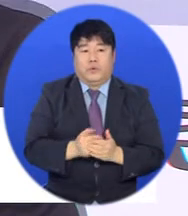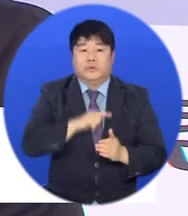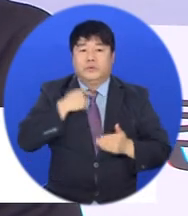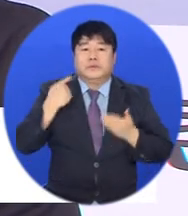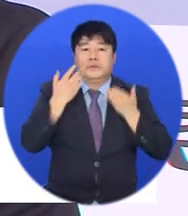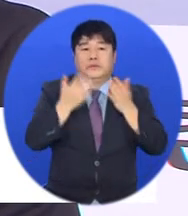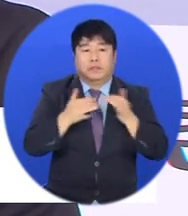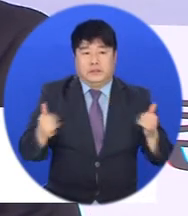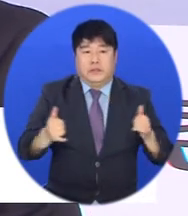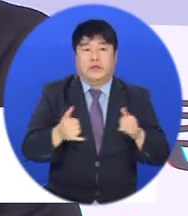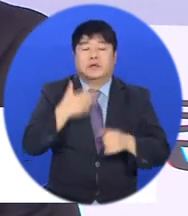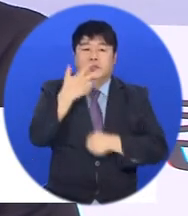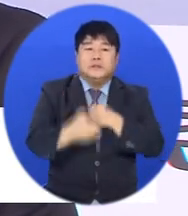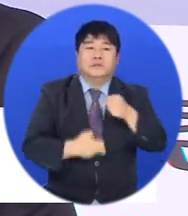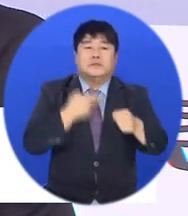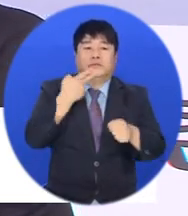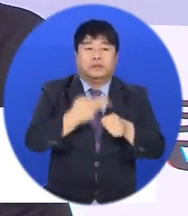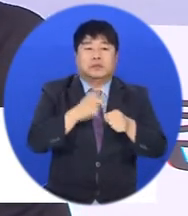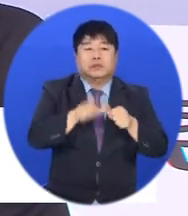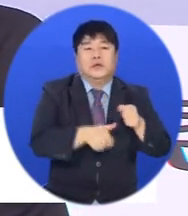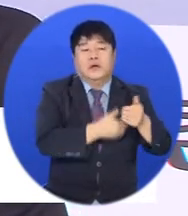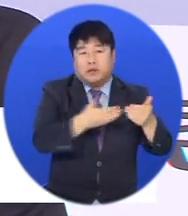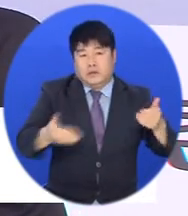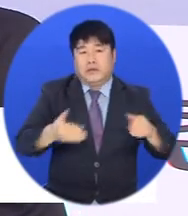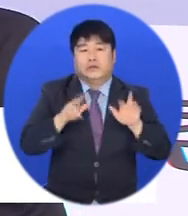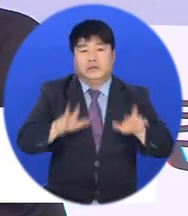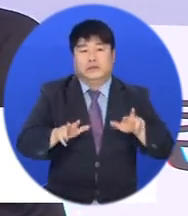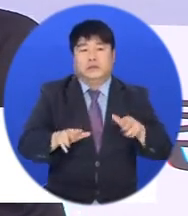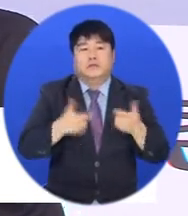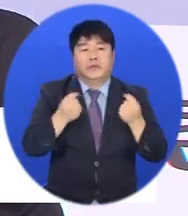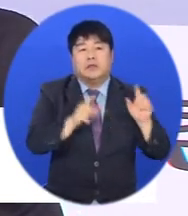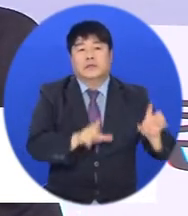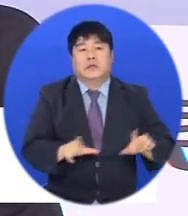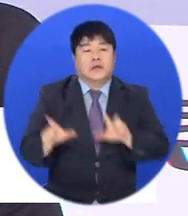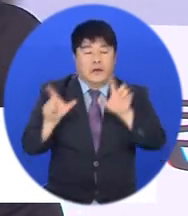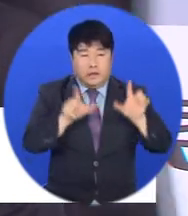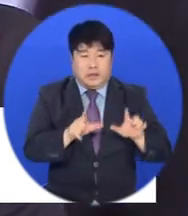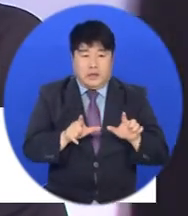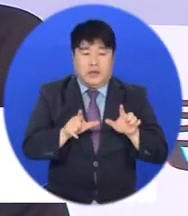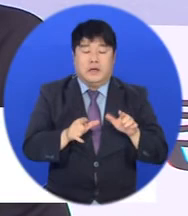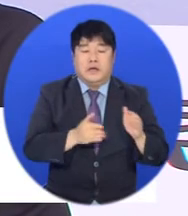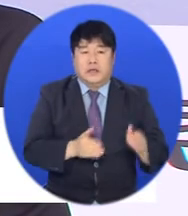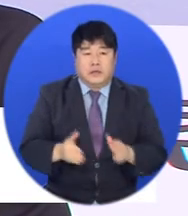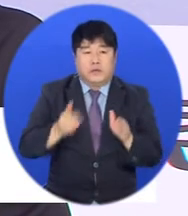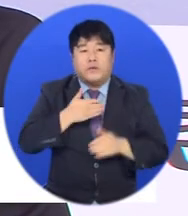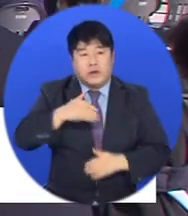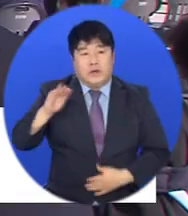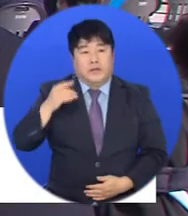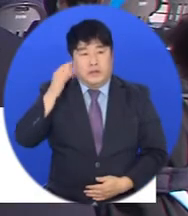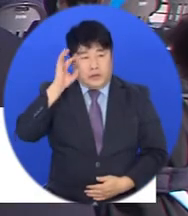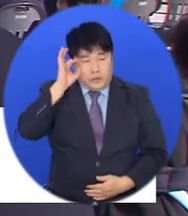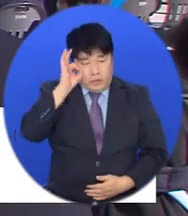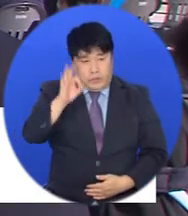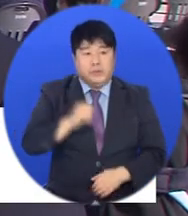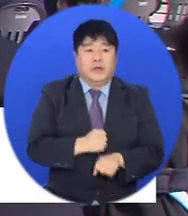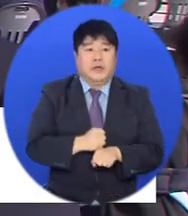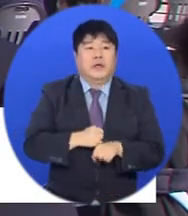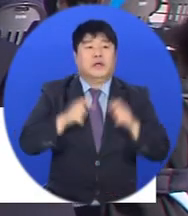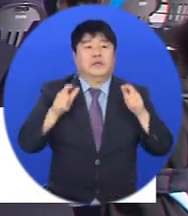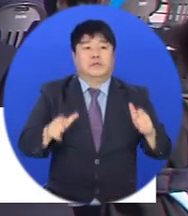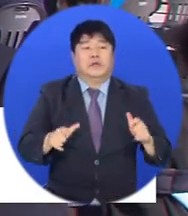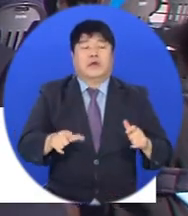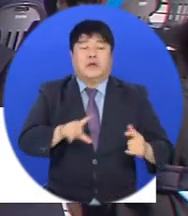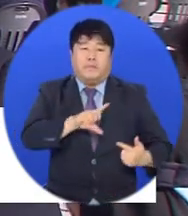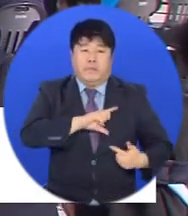희생자입니다. 72년이라는 세월이 지나서 지금은 상생하는 길로 가야 된다고 봅니다. 지역의